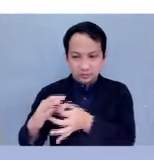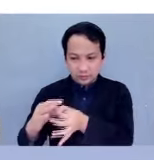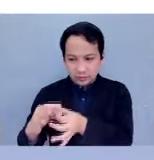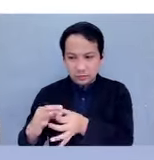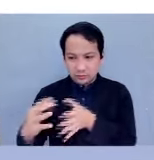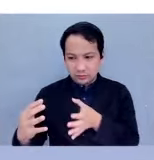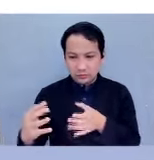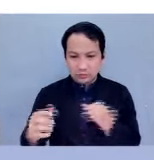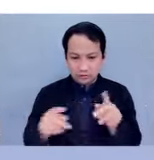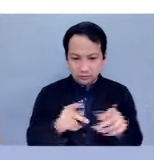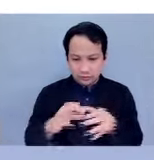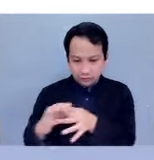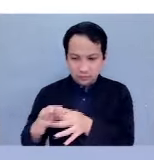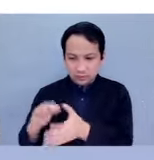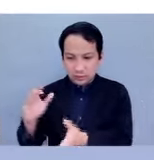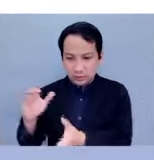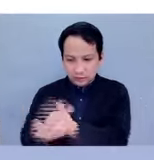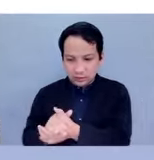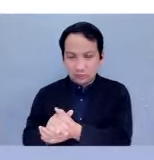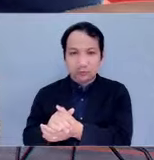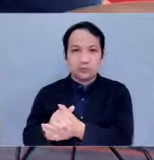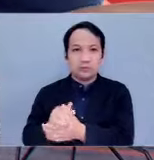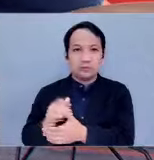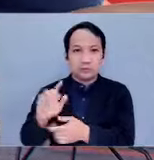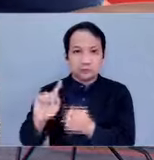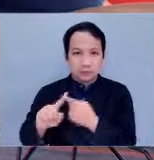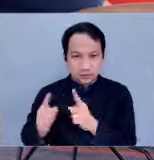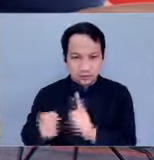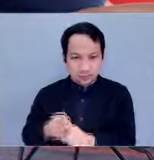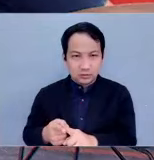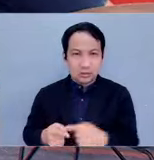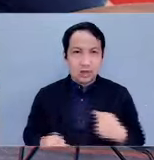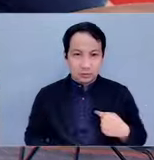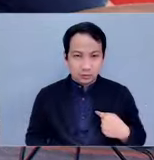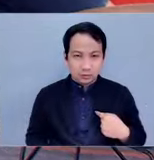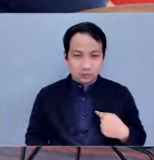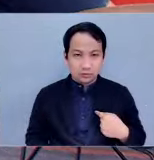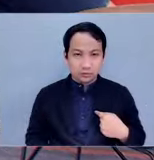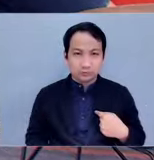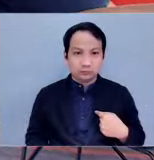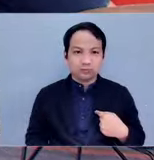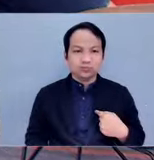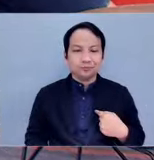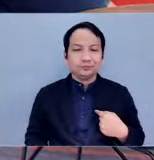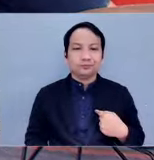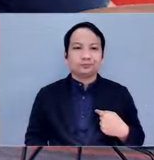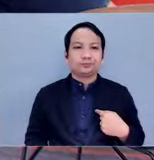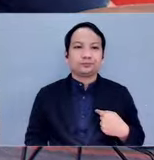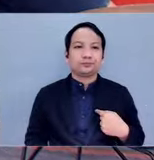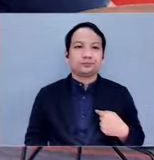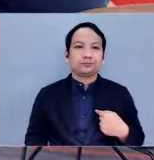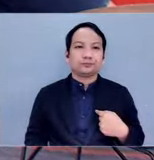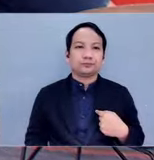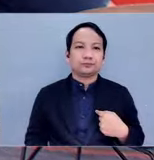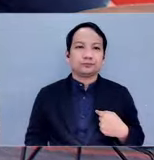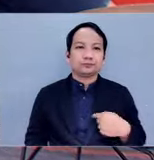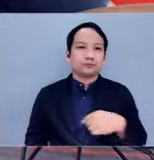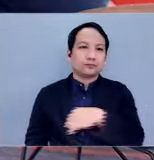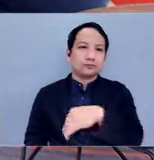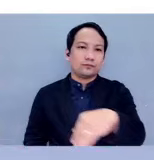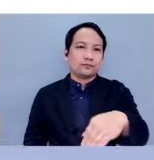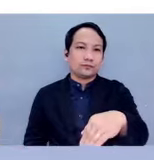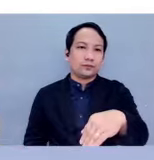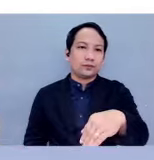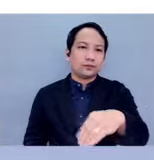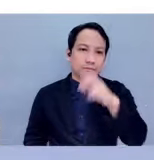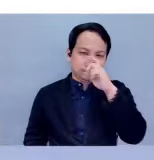anak mo, pagiging kaibigan mo, or whatnot. Mm-hmm. Pero ako, ano kasi yan, naset ko na yung boundary na yan simula nung siguro mga nag-30s ako. Mm.